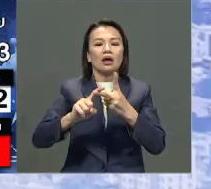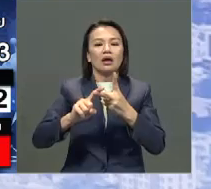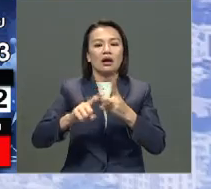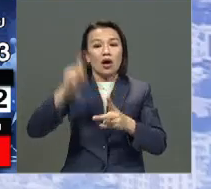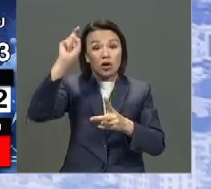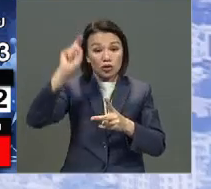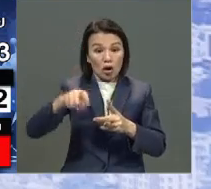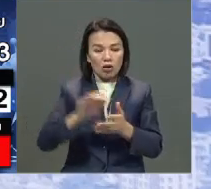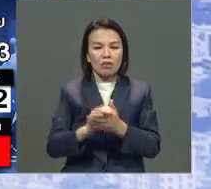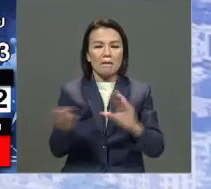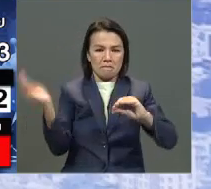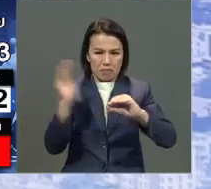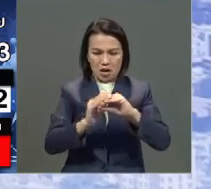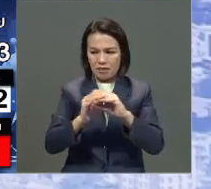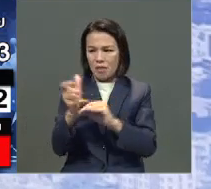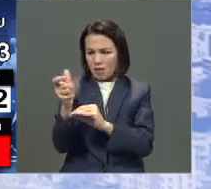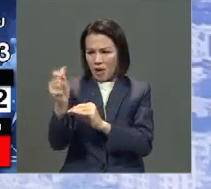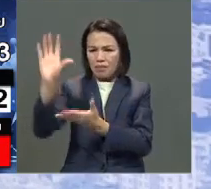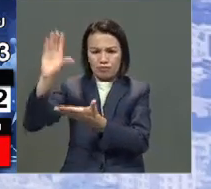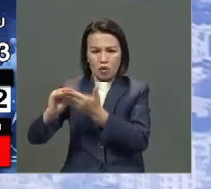มาตรการหลักบวกกับแอปไทยชนะที่เราเคยบอกกันไว้แล้วเราก็ทำอย่างนี้มาตลอดตั้งแต่ตอนต้นจำได้ไหมครับกินร้อนช้อนกลางล้างมือช่วงแรกๆเสร็จแล้วเราก็เอามาใหม่ใส่หน้ากากผ้าหน้ากากอ่ะทำไมแล้วตอนนี้เราก็บอกเด้อเรื่องของการเพิ่มAppsไทยชนะเว้นระยะห่างเราใช้ไม่ต้องเทคโนโลยีสูงอะไรมากมายเลยครับใช้ความอ่ารู้ของเราที่มีอยู่แล้วก็เป็นสุขาลักษณะส่วนบุคคลที่เป็น